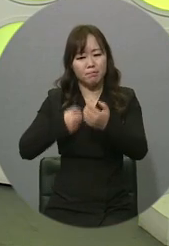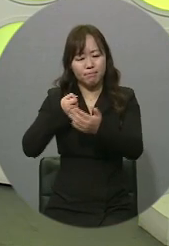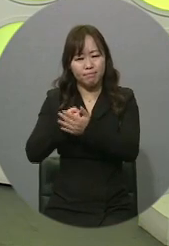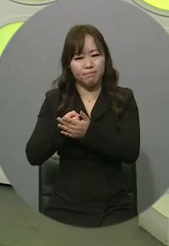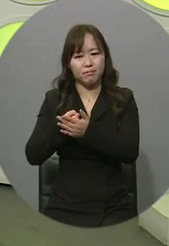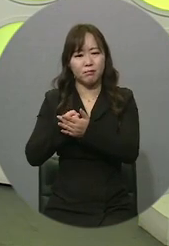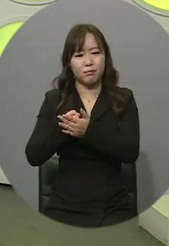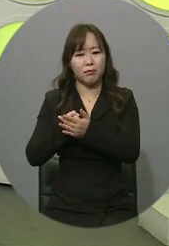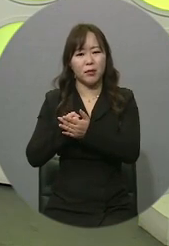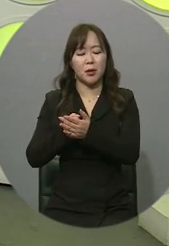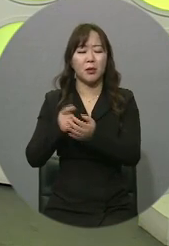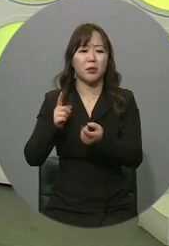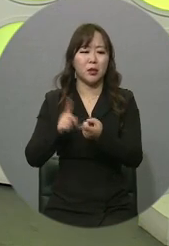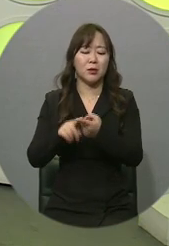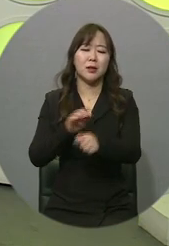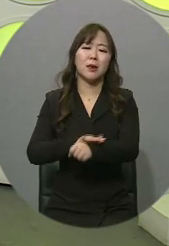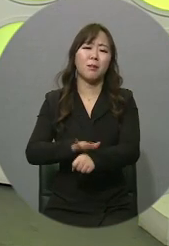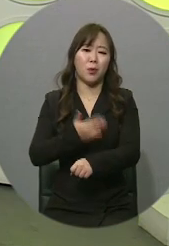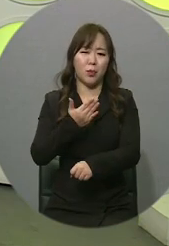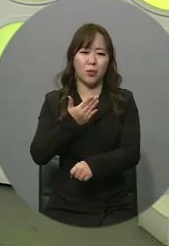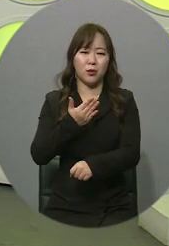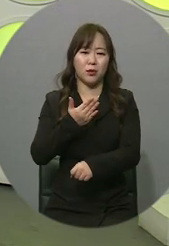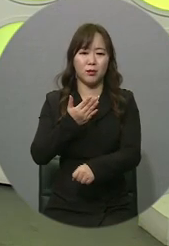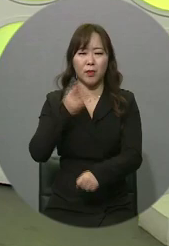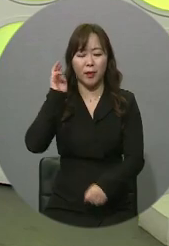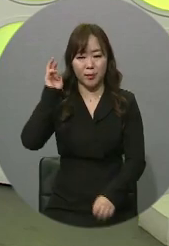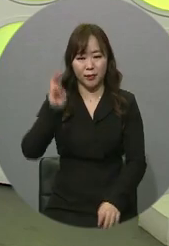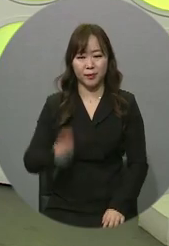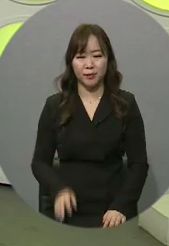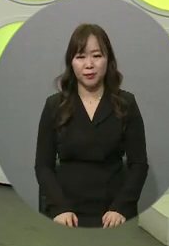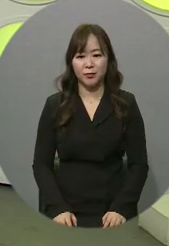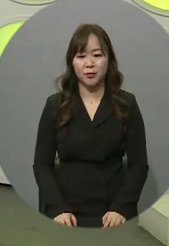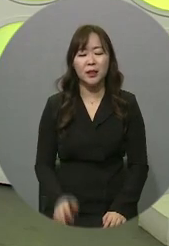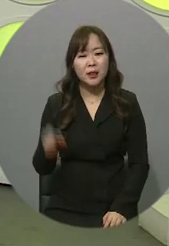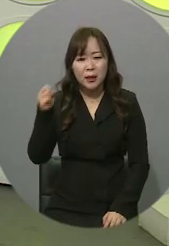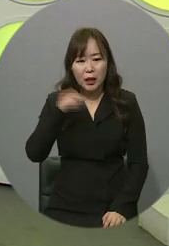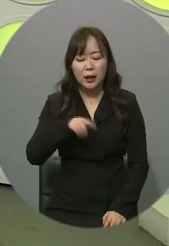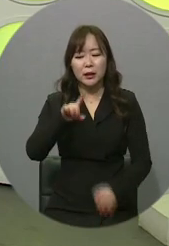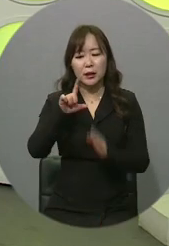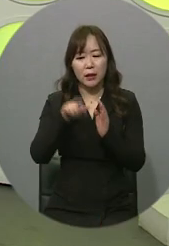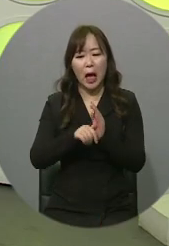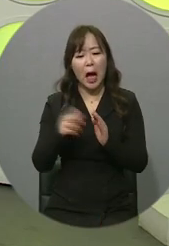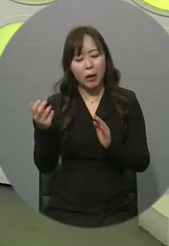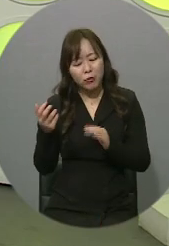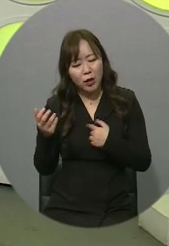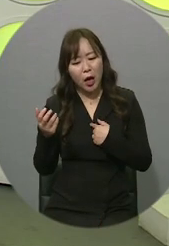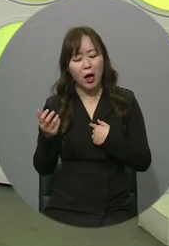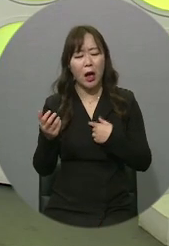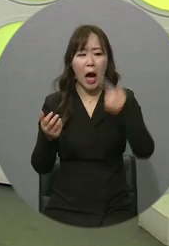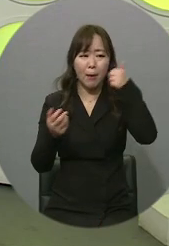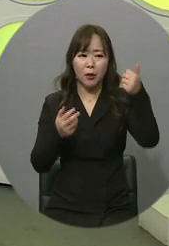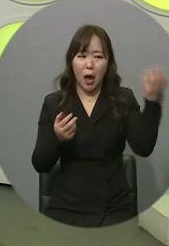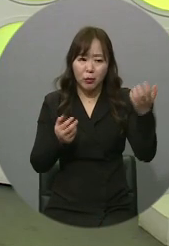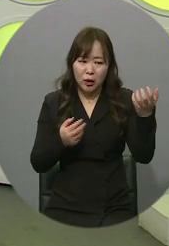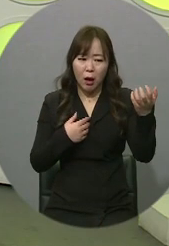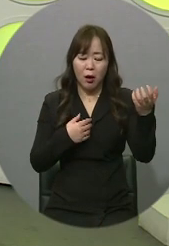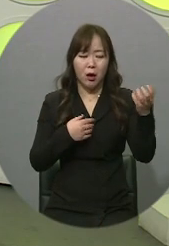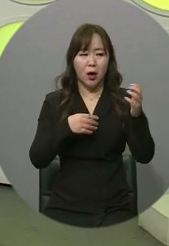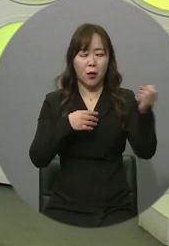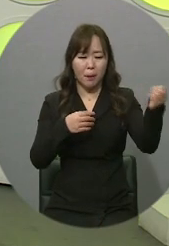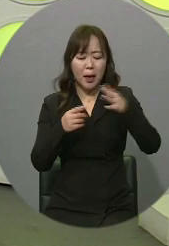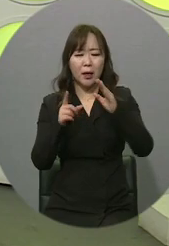참 어떻게 보면 잘못될 수도 있어요. 그렇죠. 차라리 그때 한번 아프다고 할 때 한번 찾아가기라도